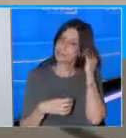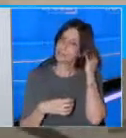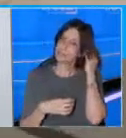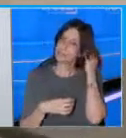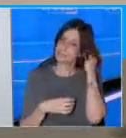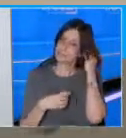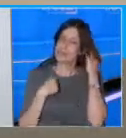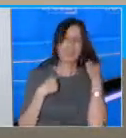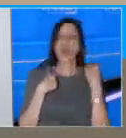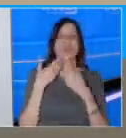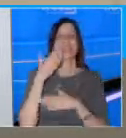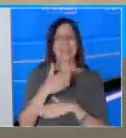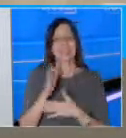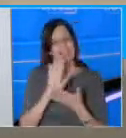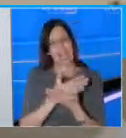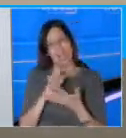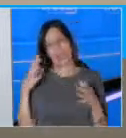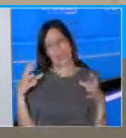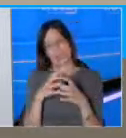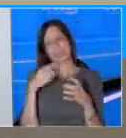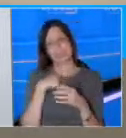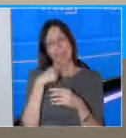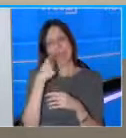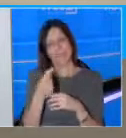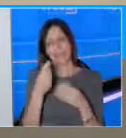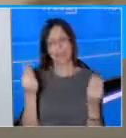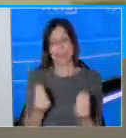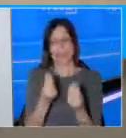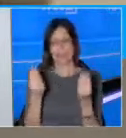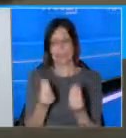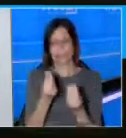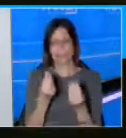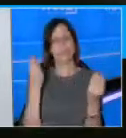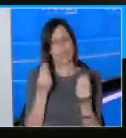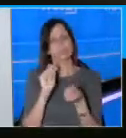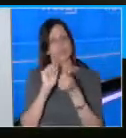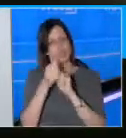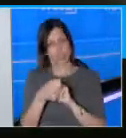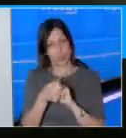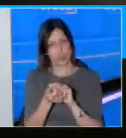אני לא נכנס להחלטות הקבינט, אני אומר שהדברים השתנו.